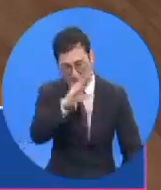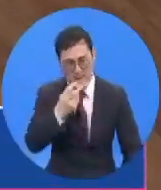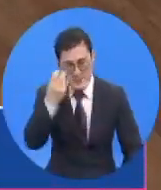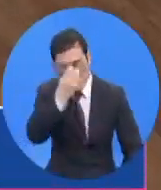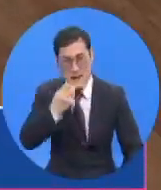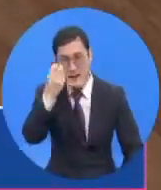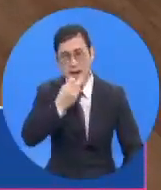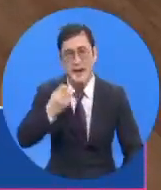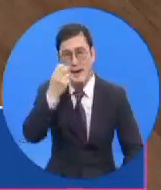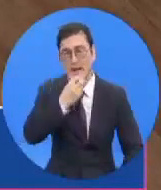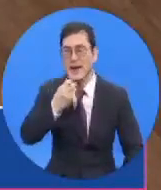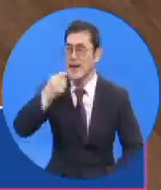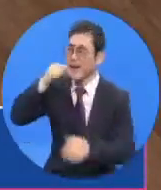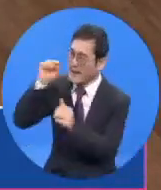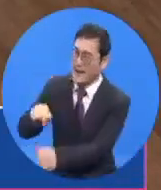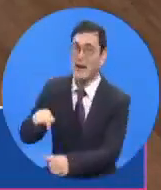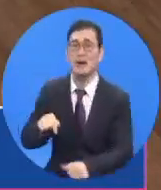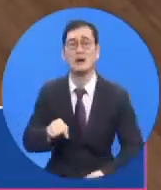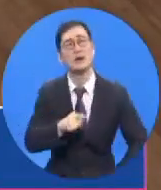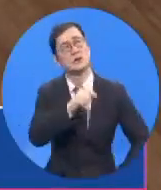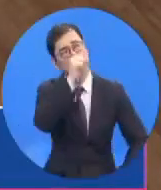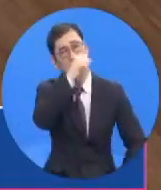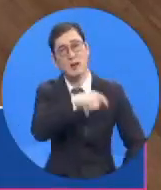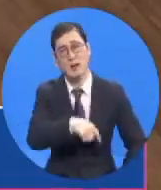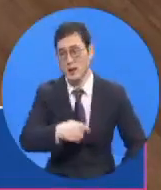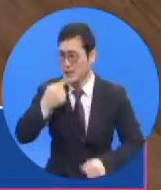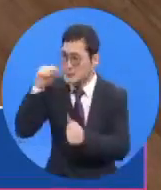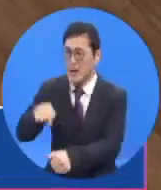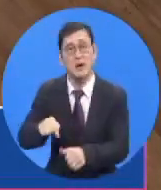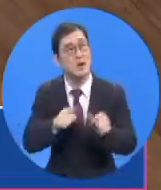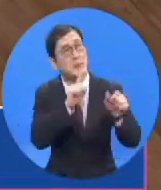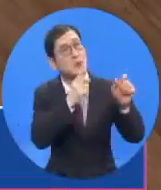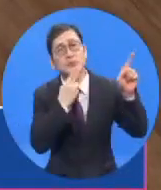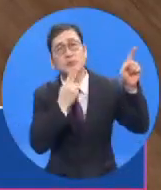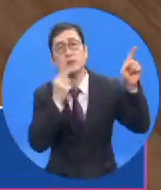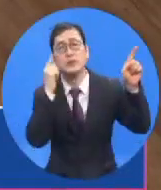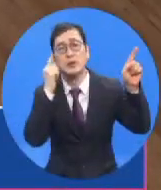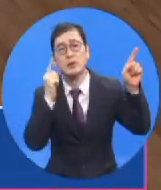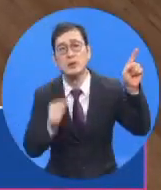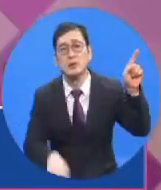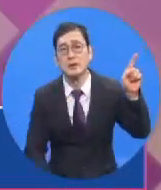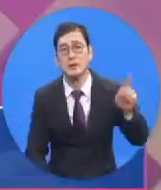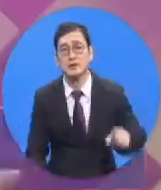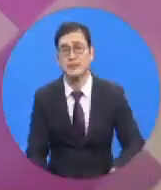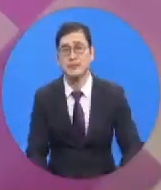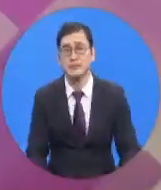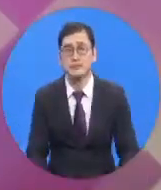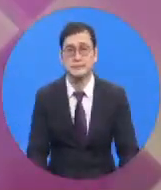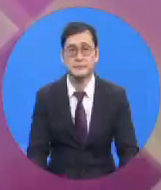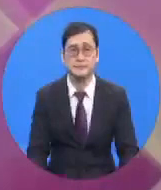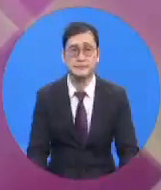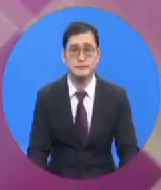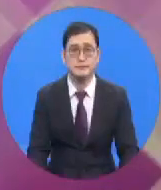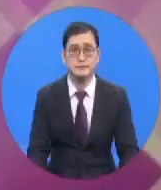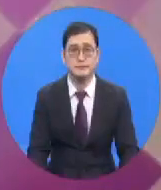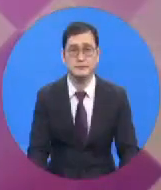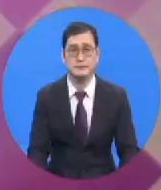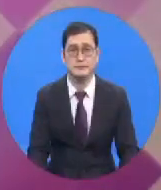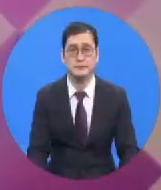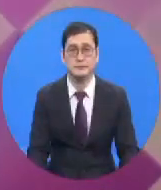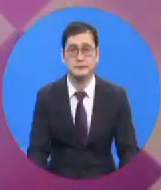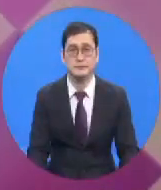된다고 말씀을 하셔야 된다고 지시하셔야 된다고 저는 주장하고 싶습니다. 네. 박수현 대변인 지금 네.